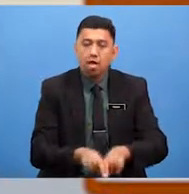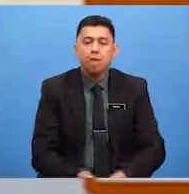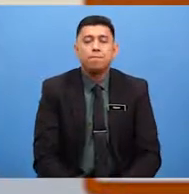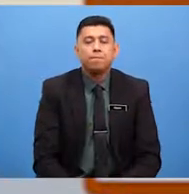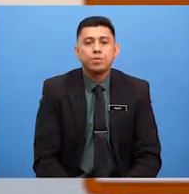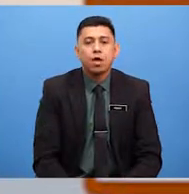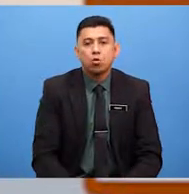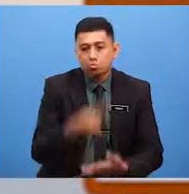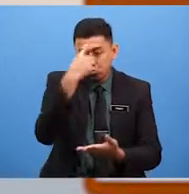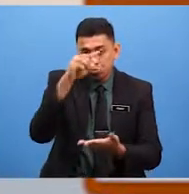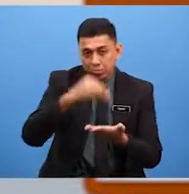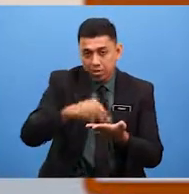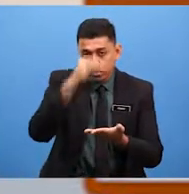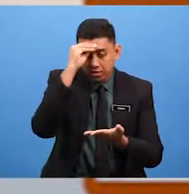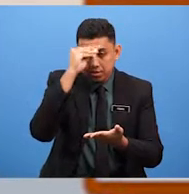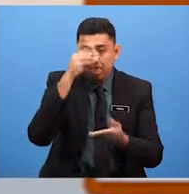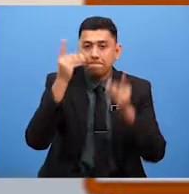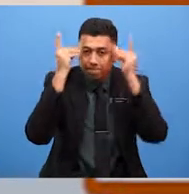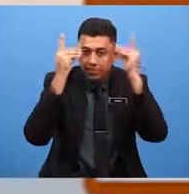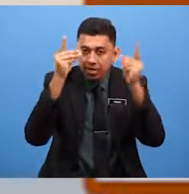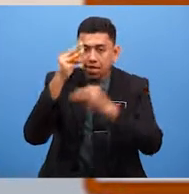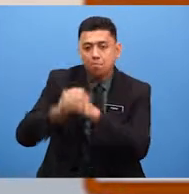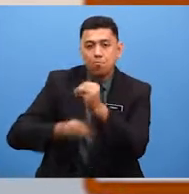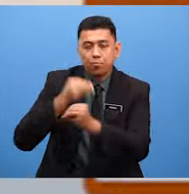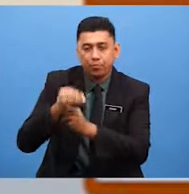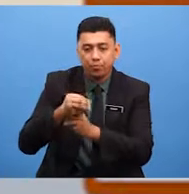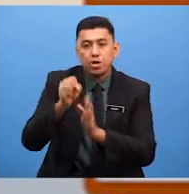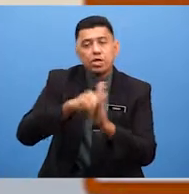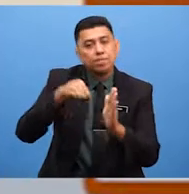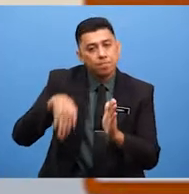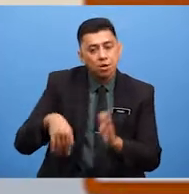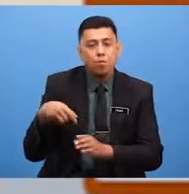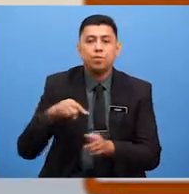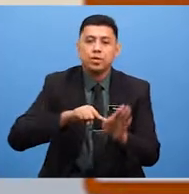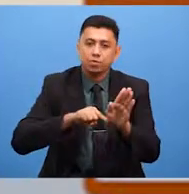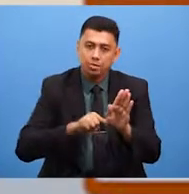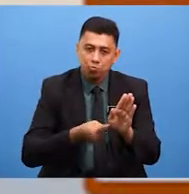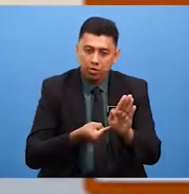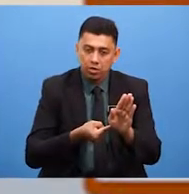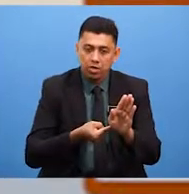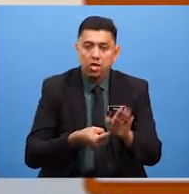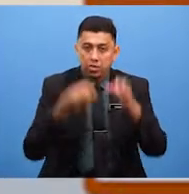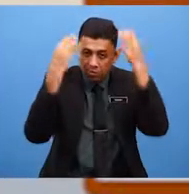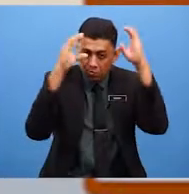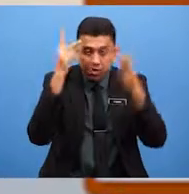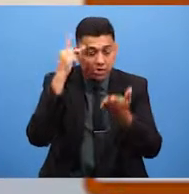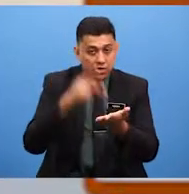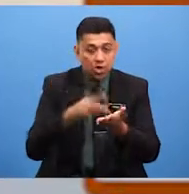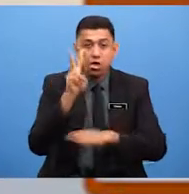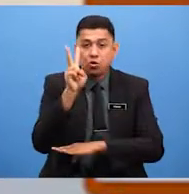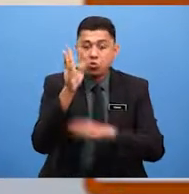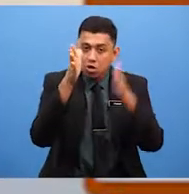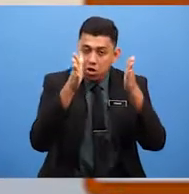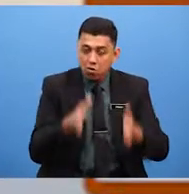Siva untuk belajar pendidikan moral. Sebelum kita mula, cikgu nak kenalkan